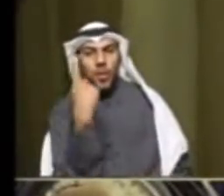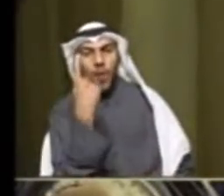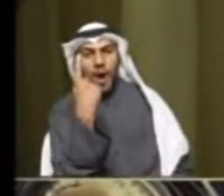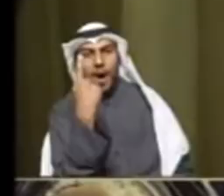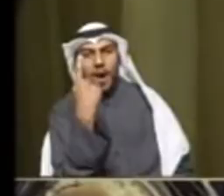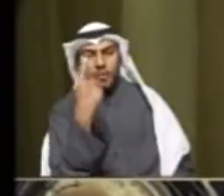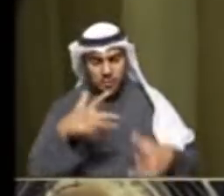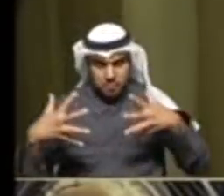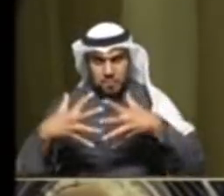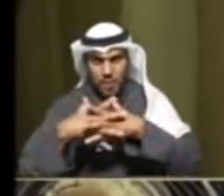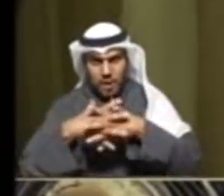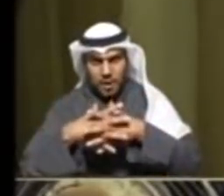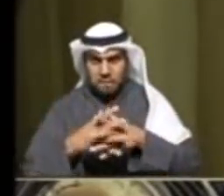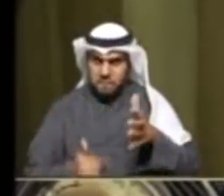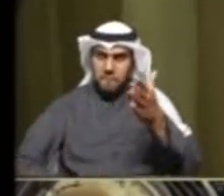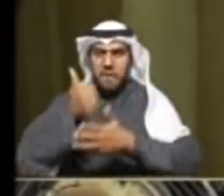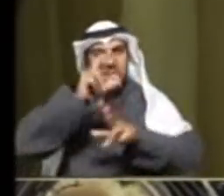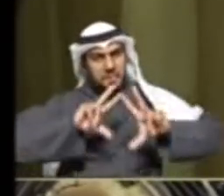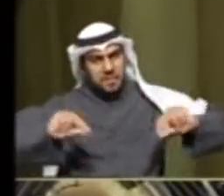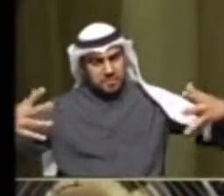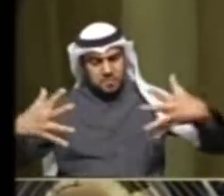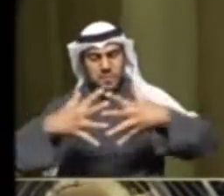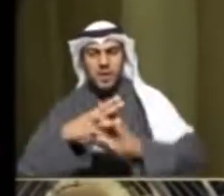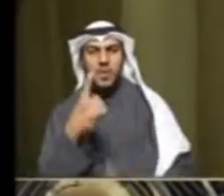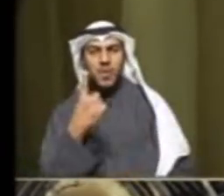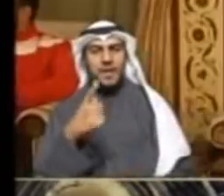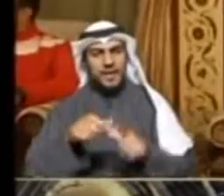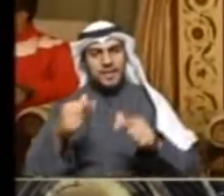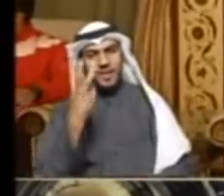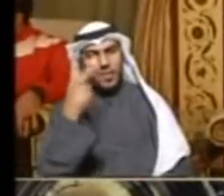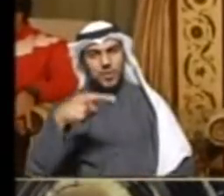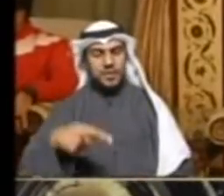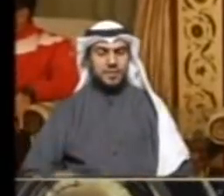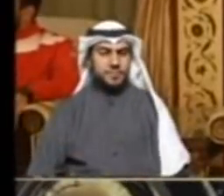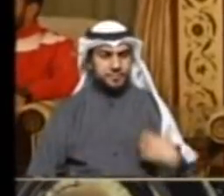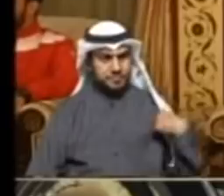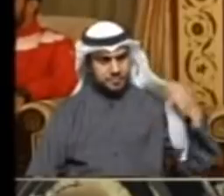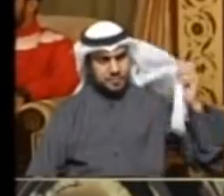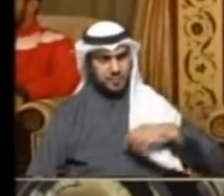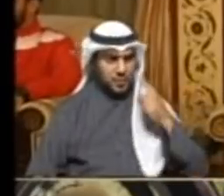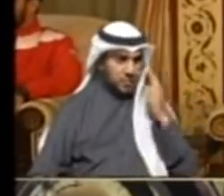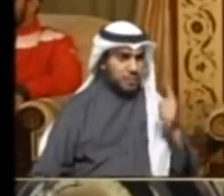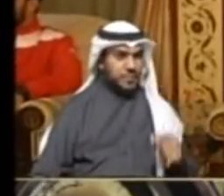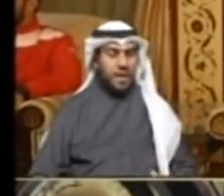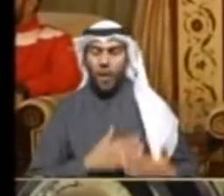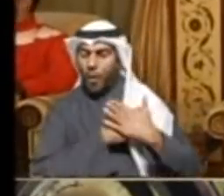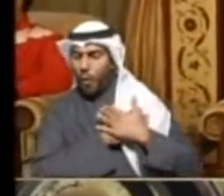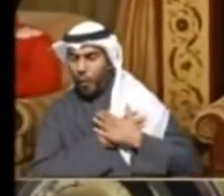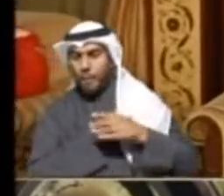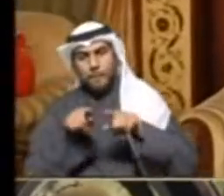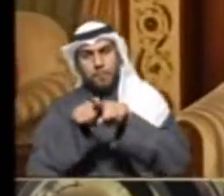الفوز تواجد الفرق كلها ومشاركتهم في خليج 23. وسط اجواء مليئه بالمحبه بين